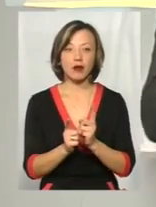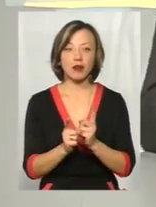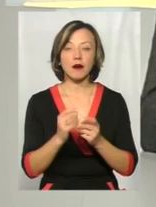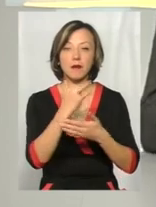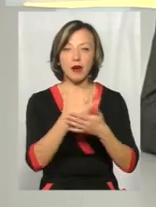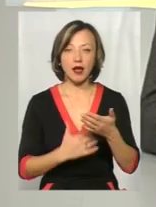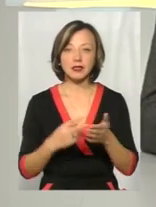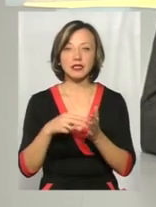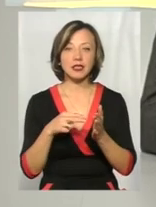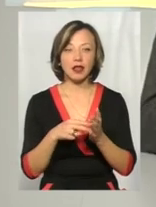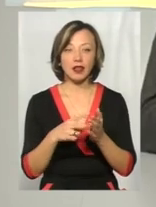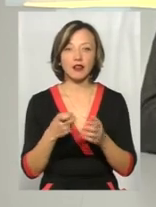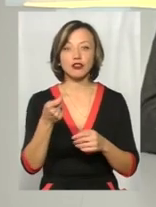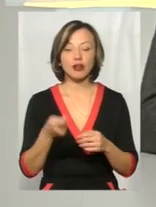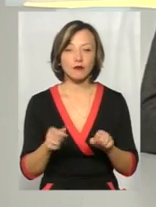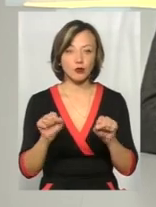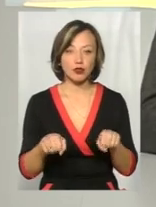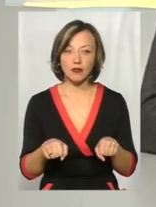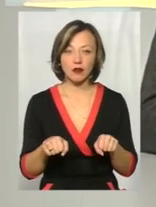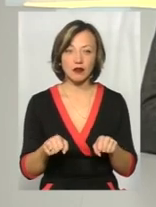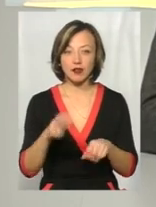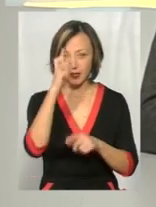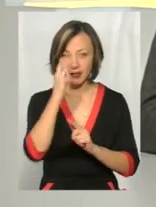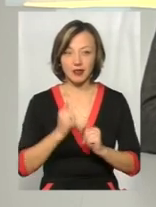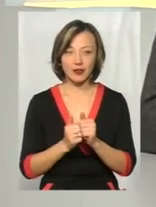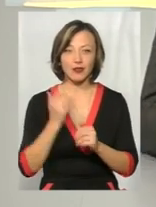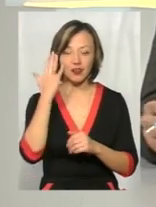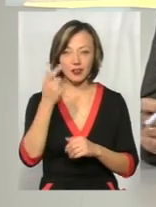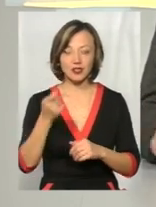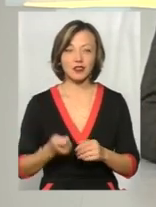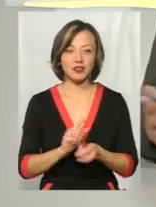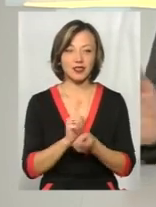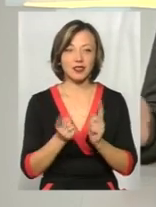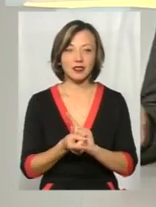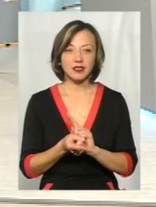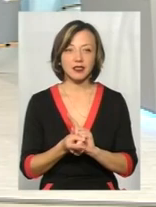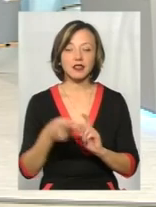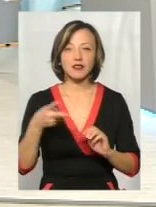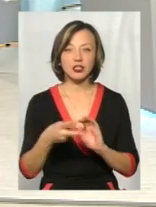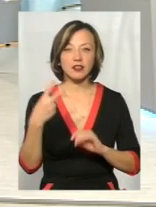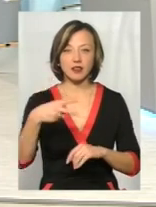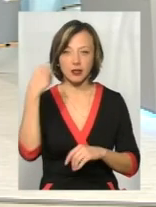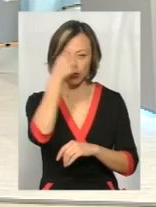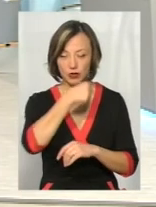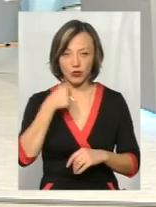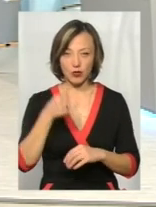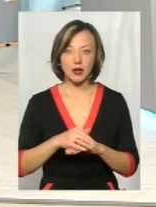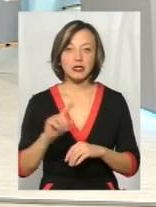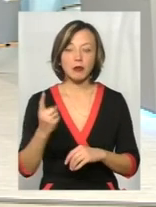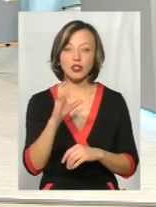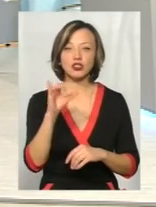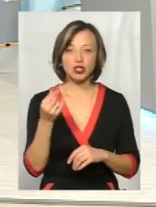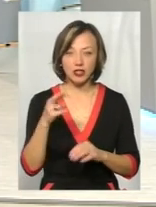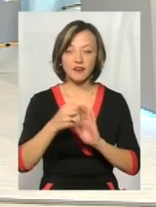прайси, і нові ціни, можливо, навіть дешевше. В нашій країні, уявляєте, дешевше стало. Принаймні, то це з 2020 року. Принаймні, з 1